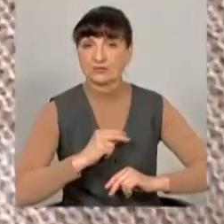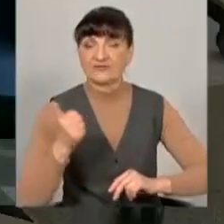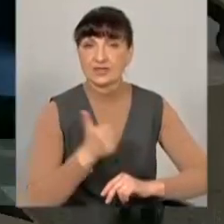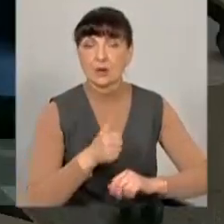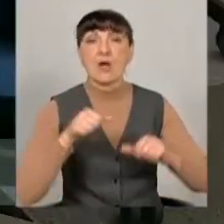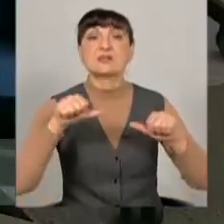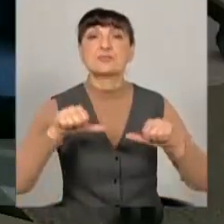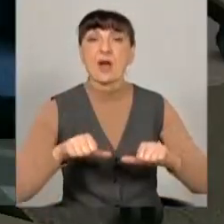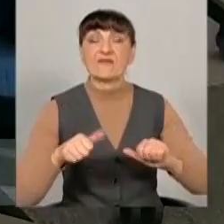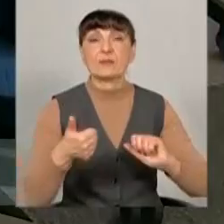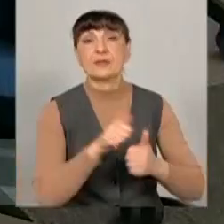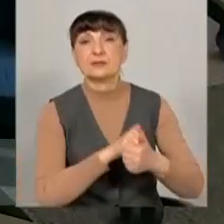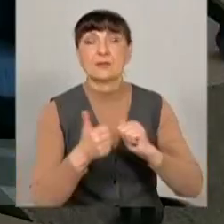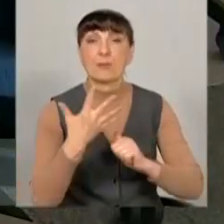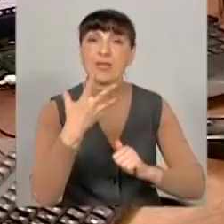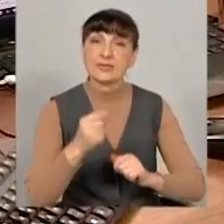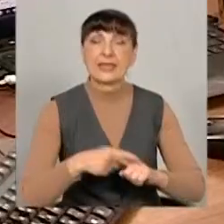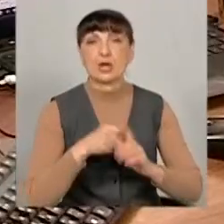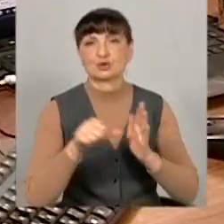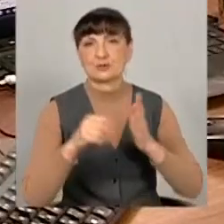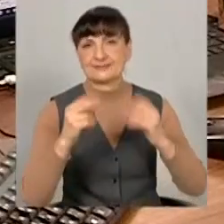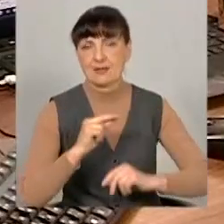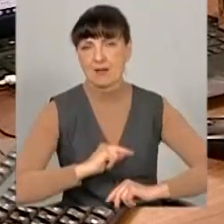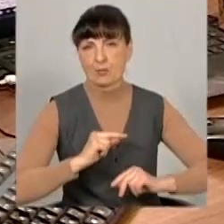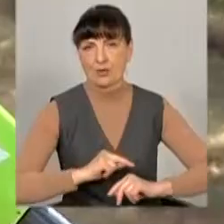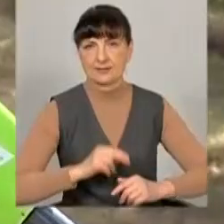правом чередования с пятидневкой и шестидневкой.